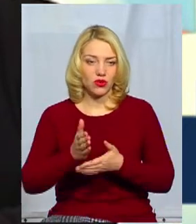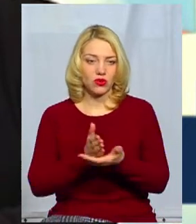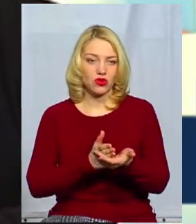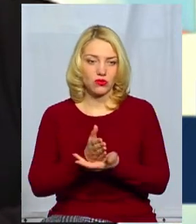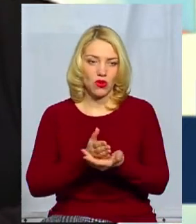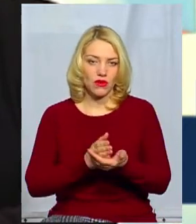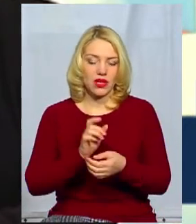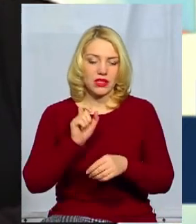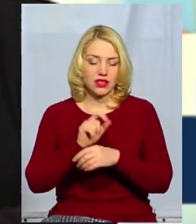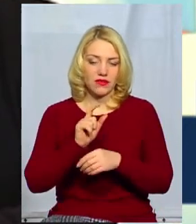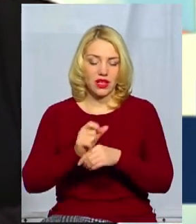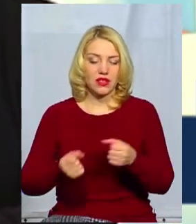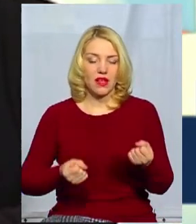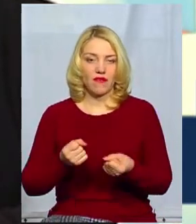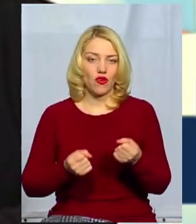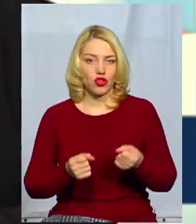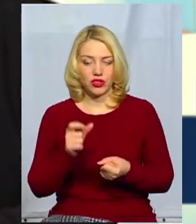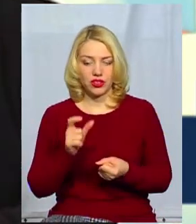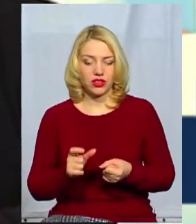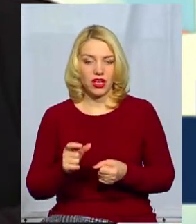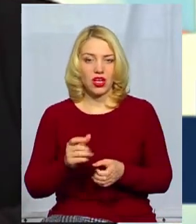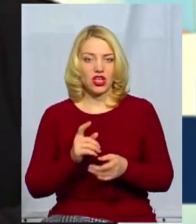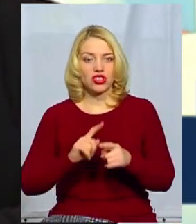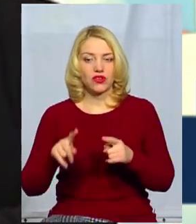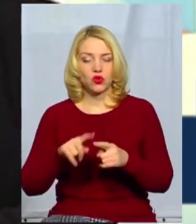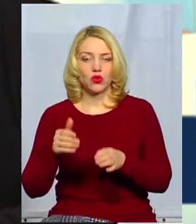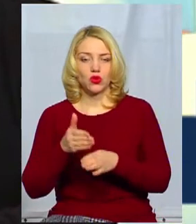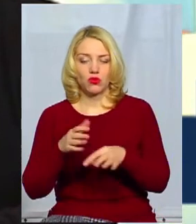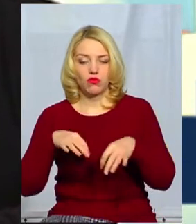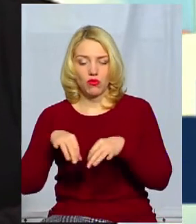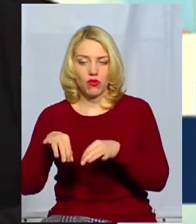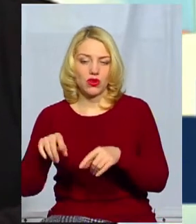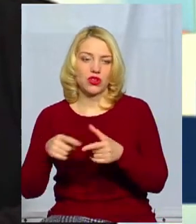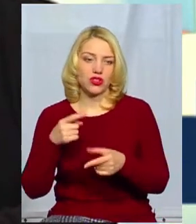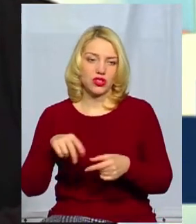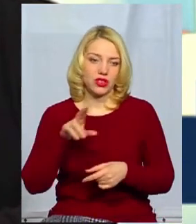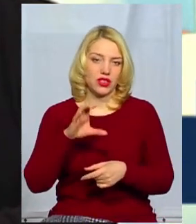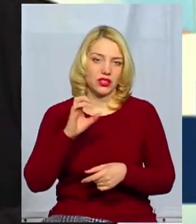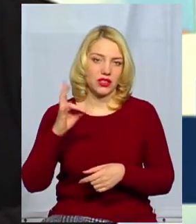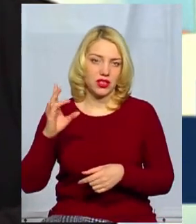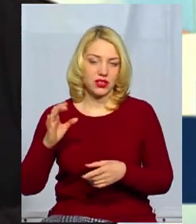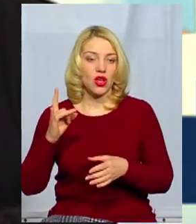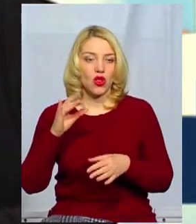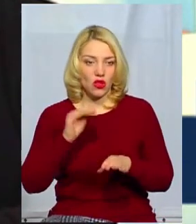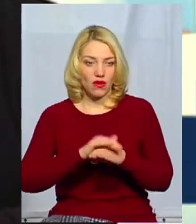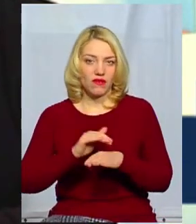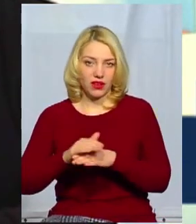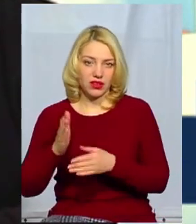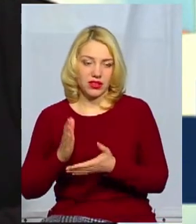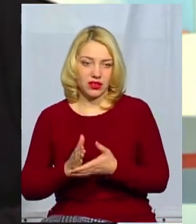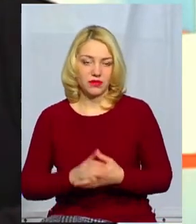водій швидкої чи служби надзвичайних ситуацій. Але факти такі